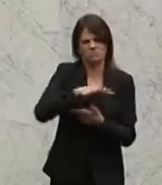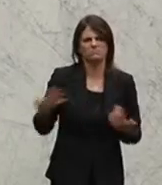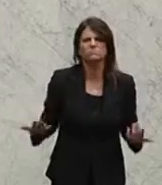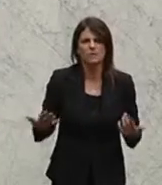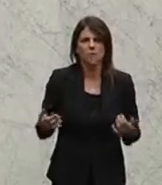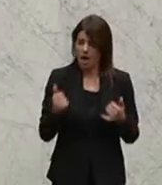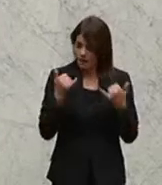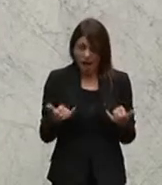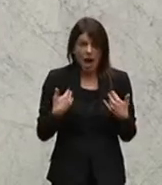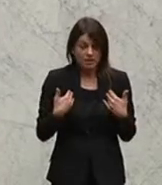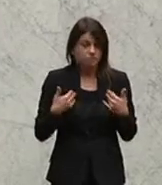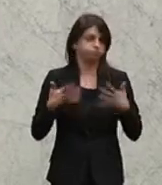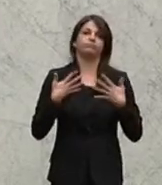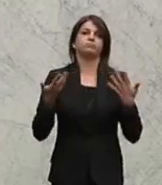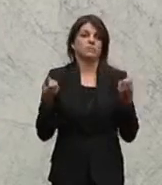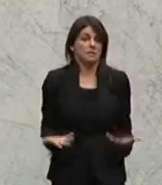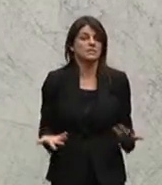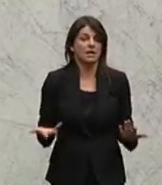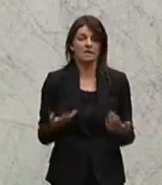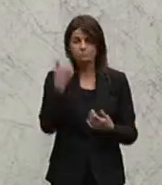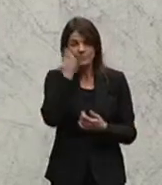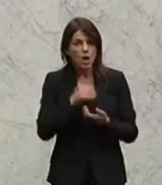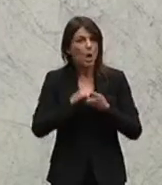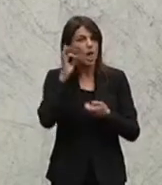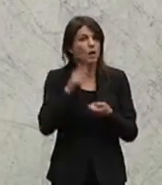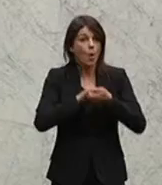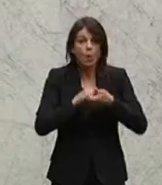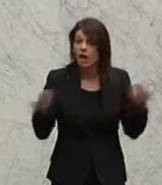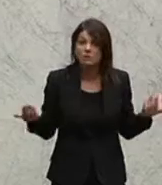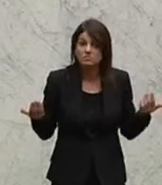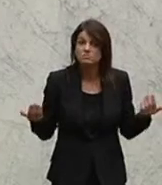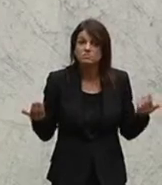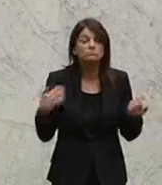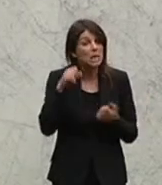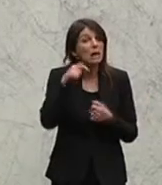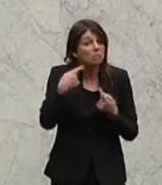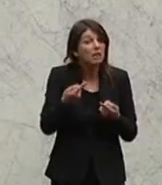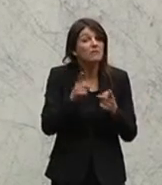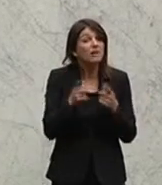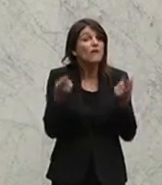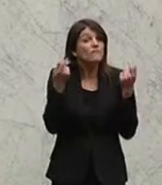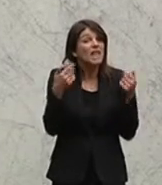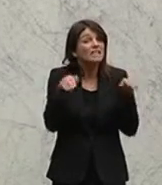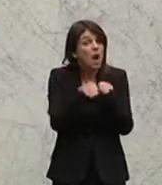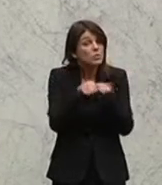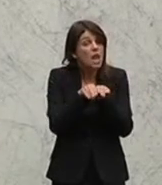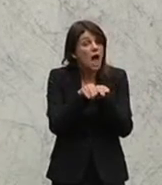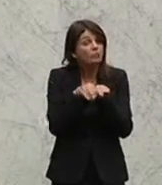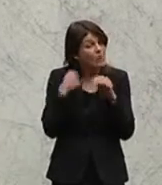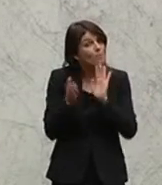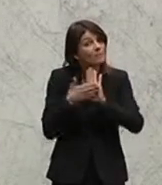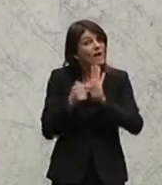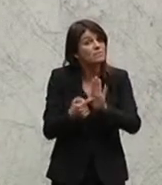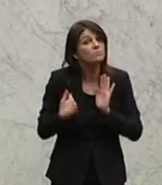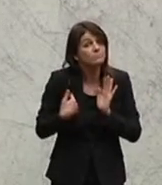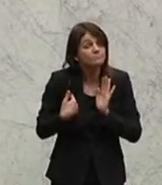trifft uns jetzt voll. Und geschätzte Kolleginnen und Kollegen, das können wir dann bei dem Finanzausgleich beweisen. Nur das ist ja